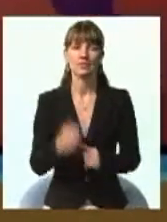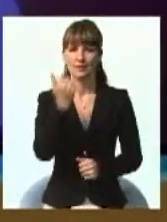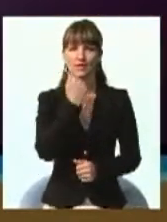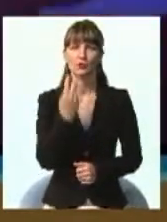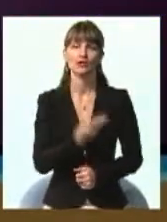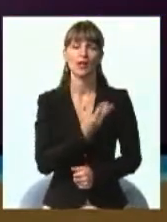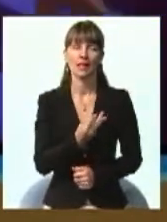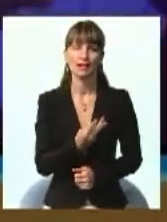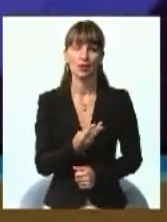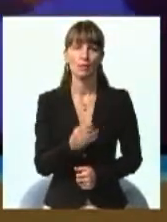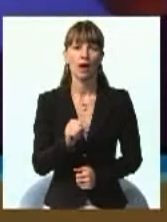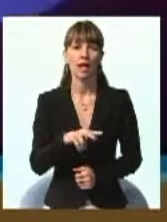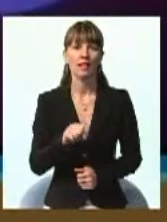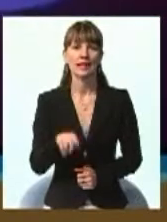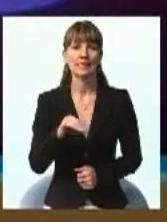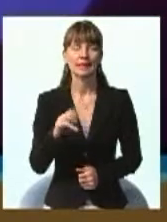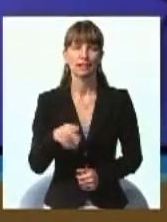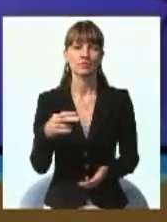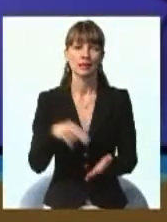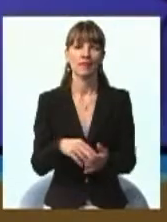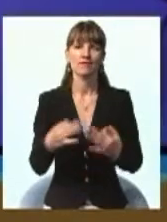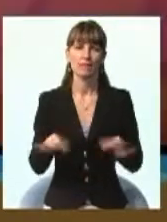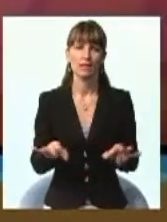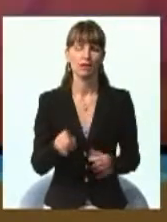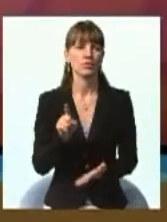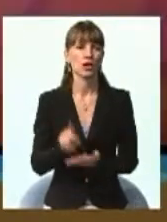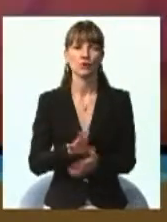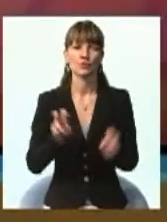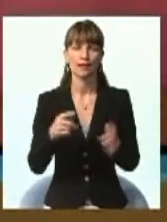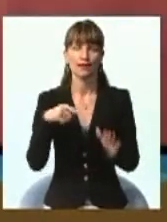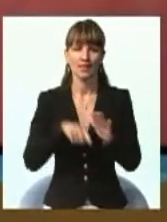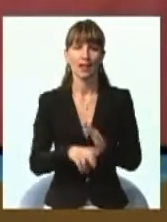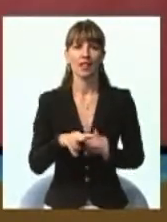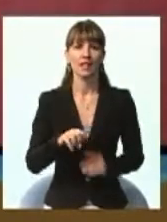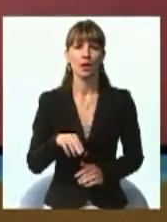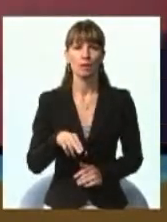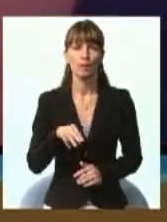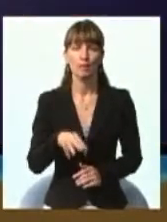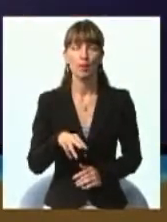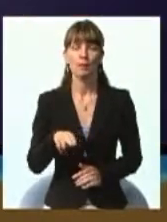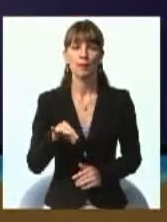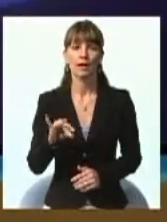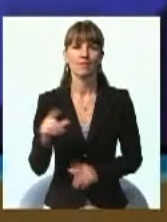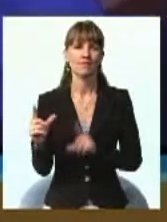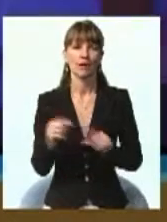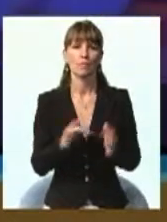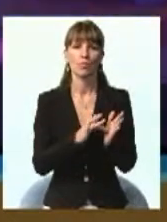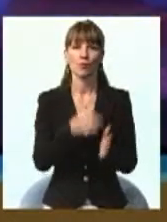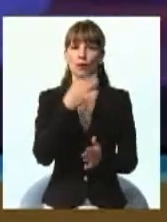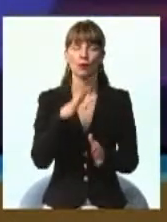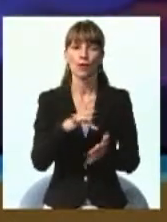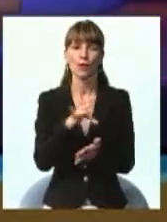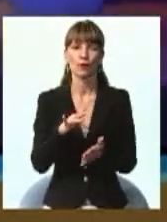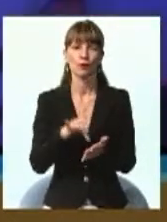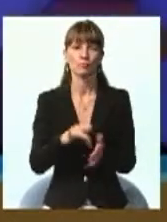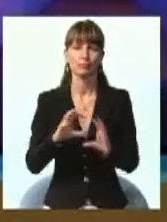Аладдіна джин стає вільним. Він більше не мусить сидіти всередині лампи і може вирушити у подорож до будь-якого куточку світу.